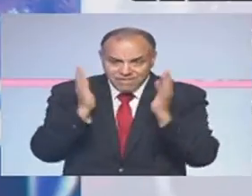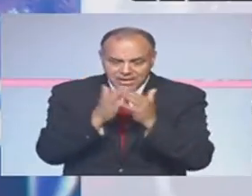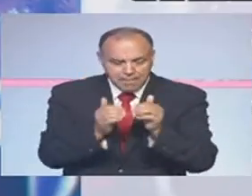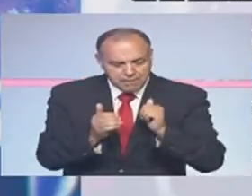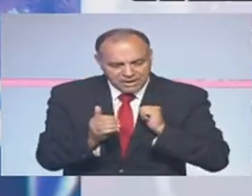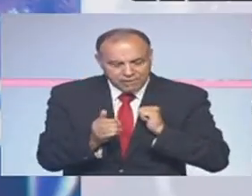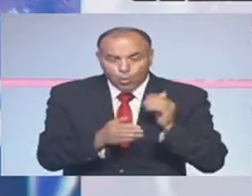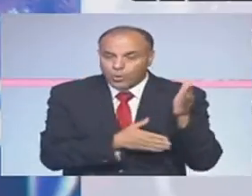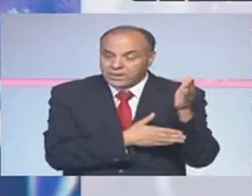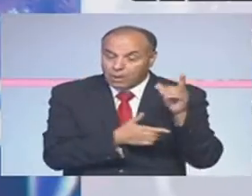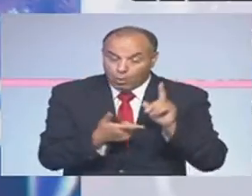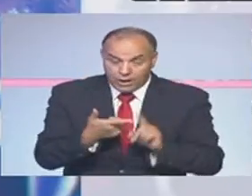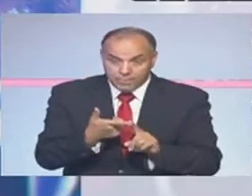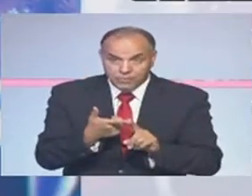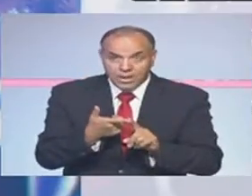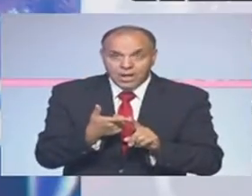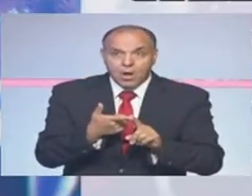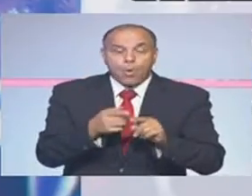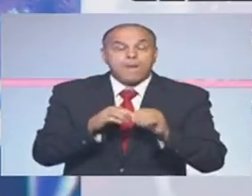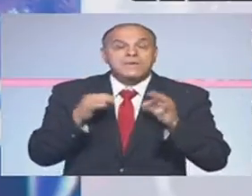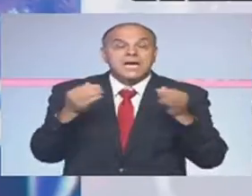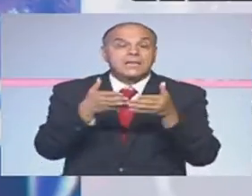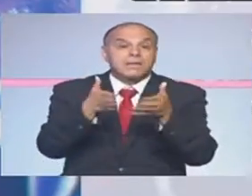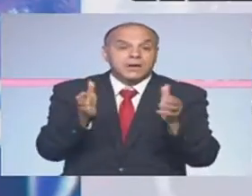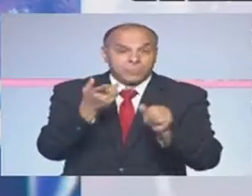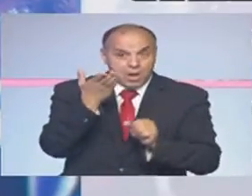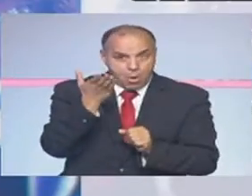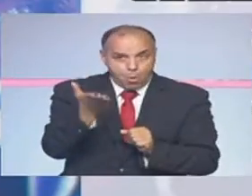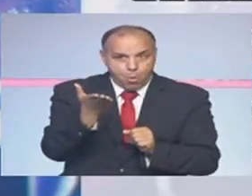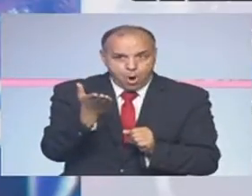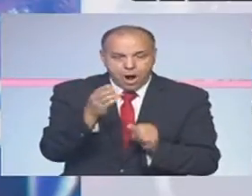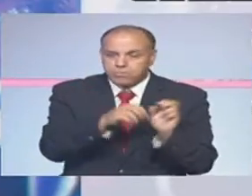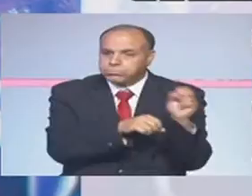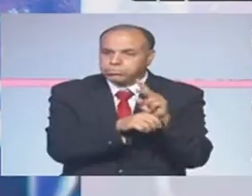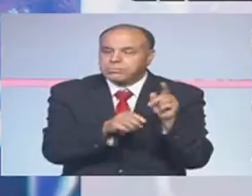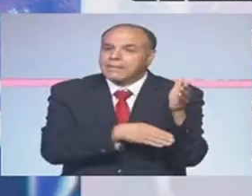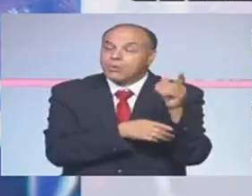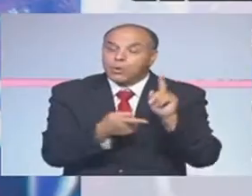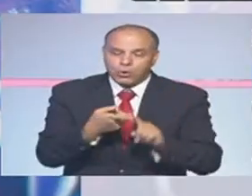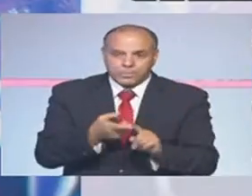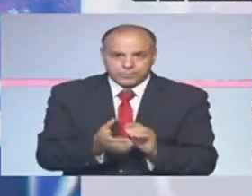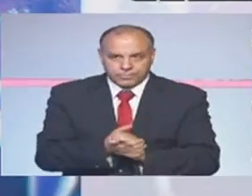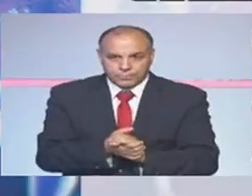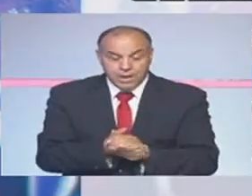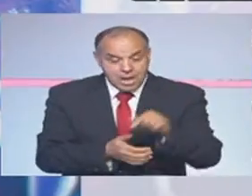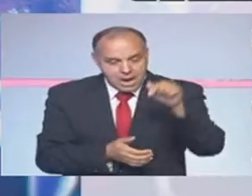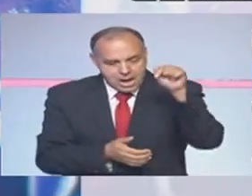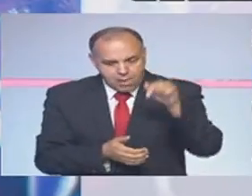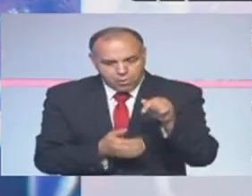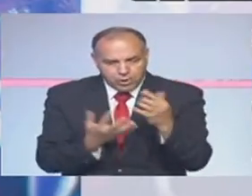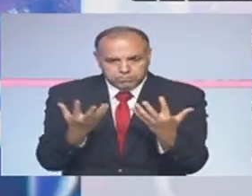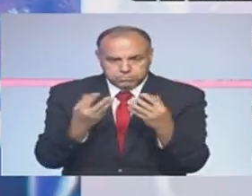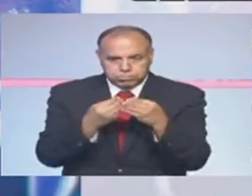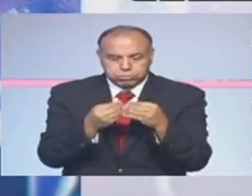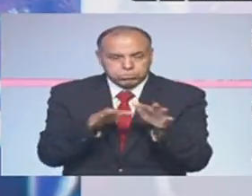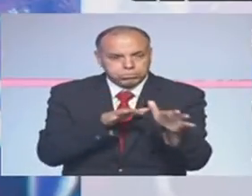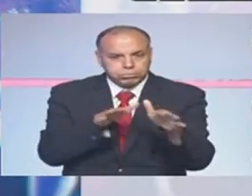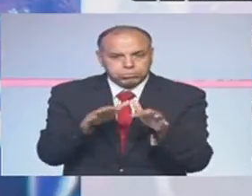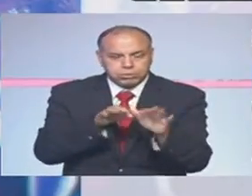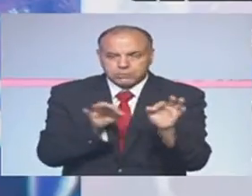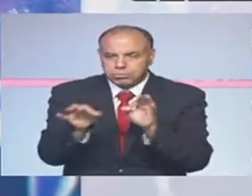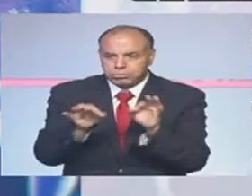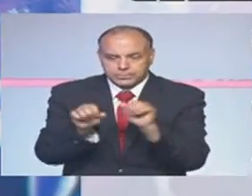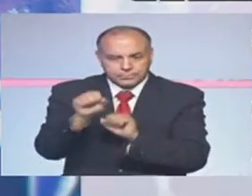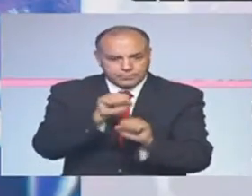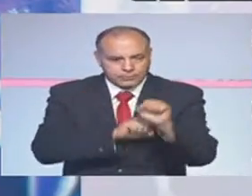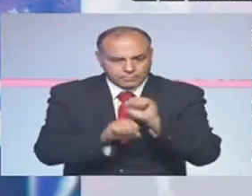الخاصه والعامه والمساحات الكبرى ووسائل النقل العمومي ضروره توحيد الاجراءات واحكام